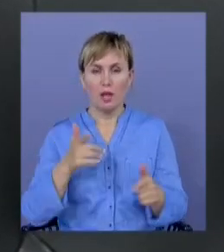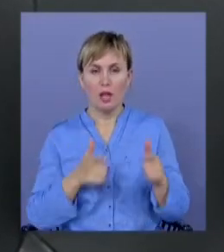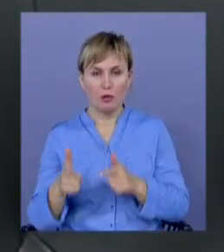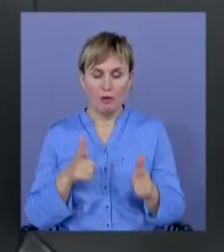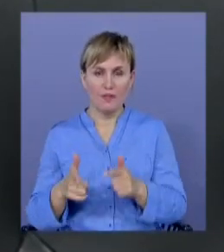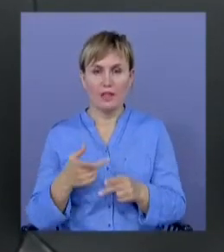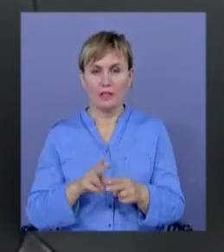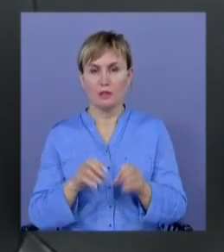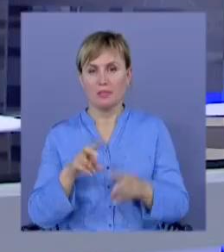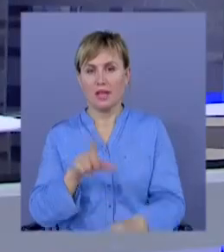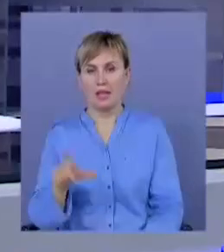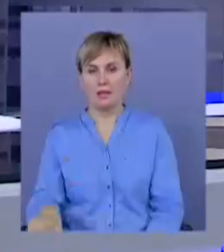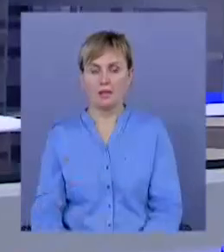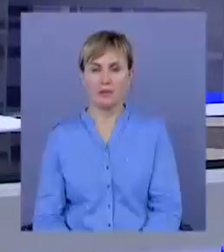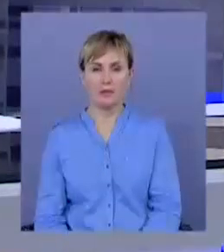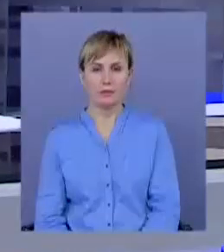этих специалистов.